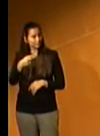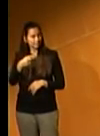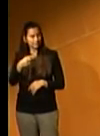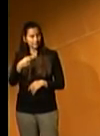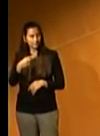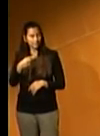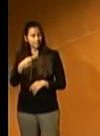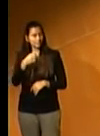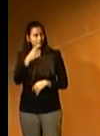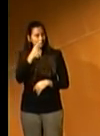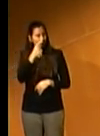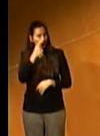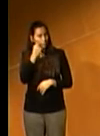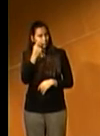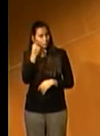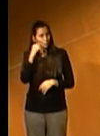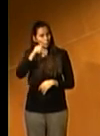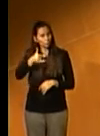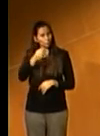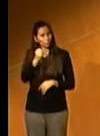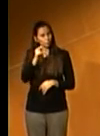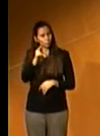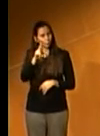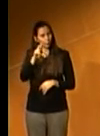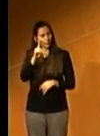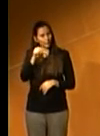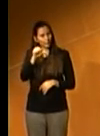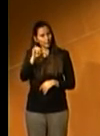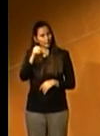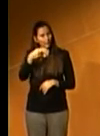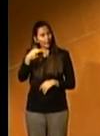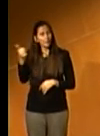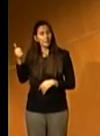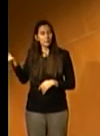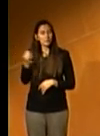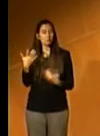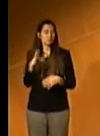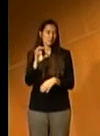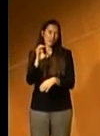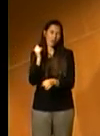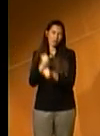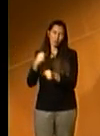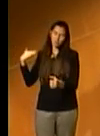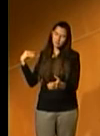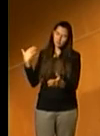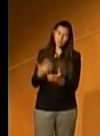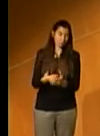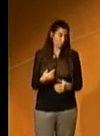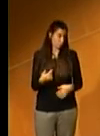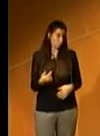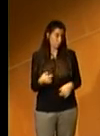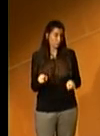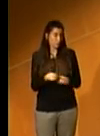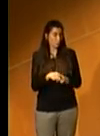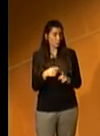Monsieur Jourdain, il dit 40 ans. Moi, je vais dire 30 ans. Je suis un peu plus jeune que lui. Mais c'est un peu comme si, depuis 30 ans, je dis de la prose sans